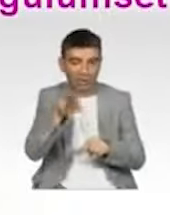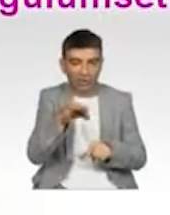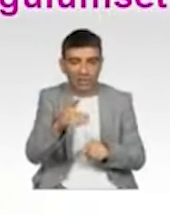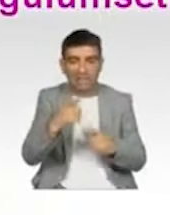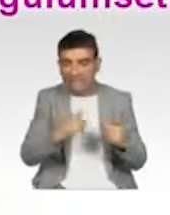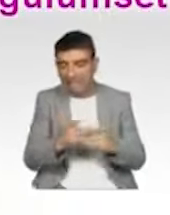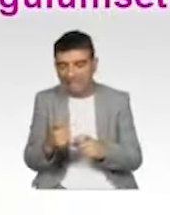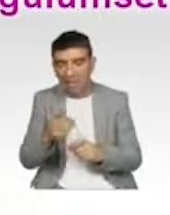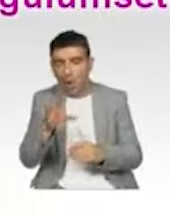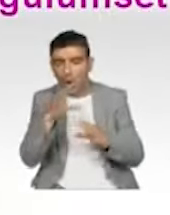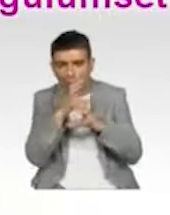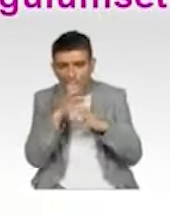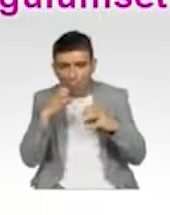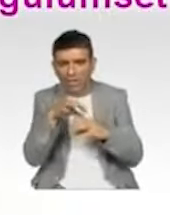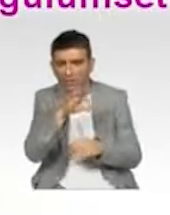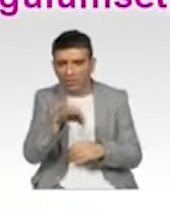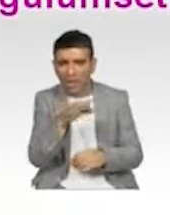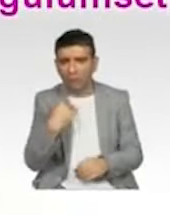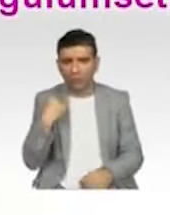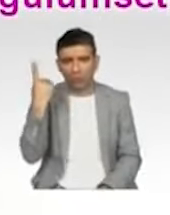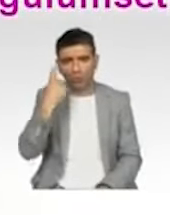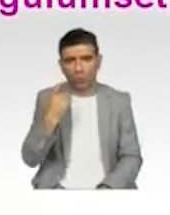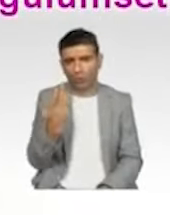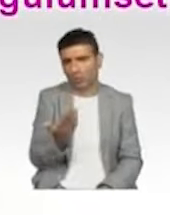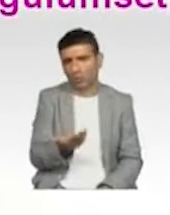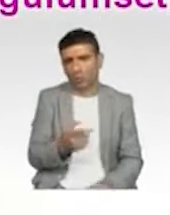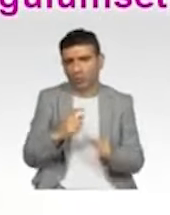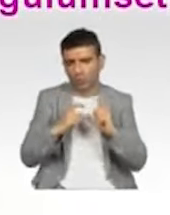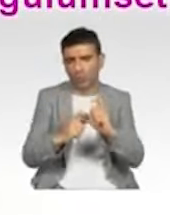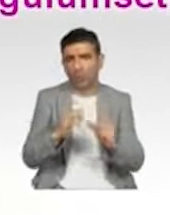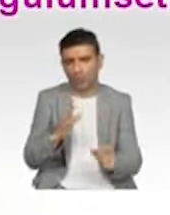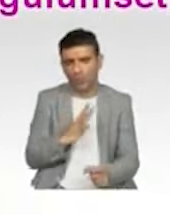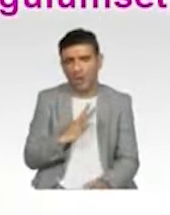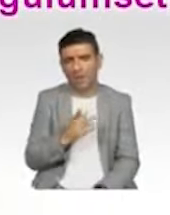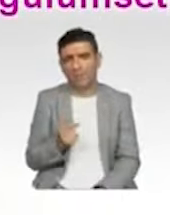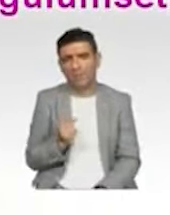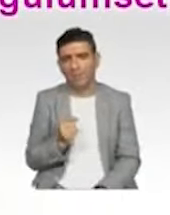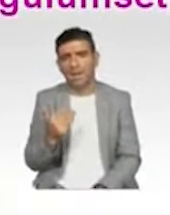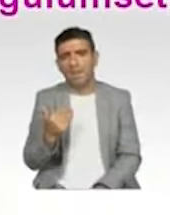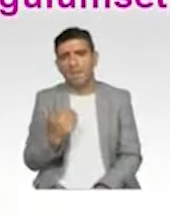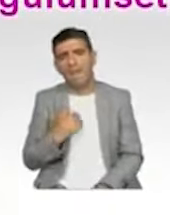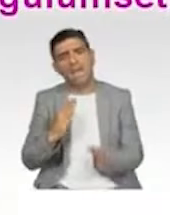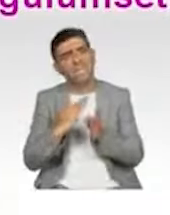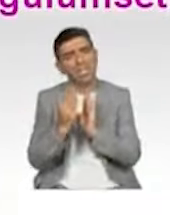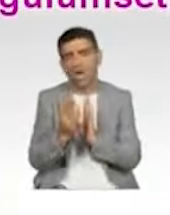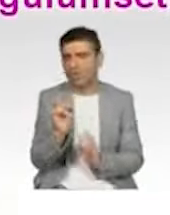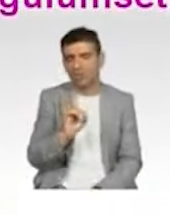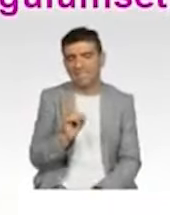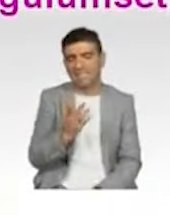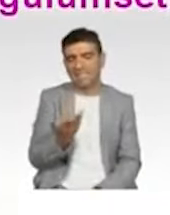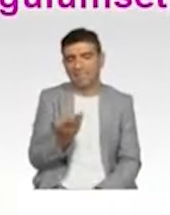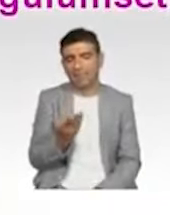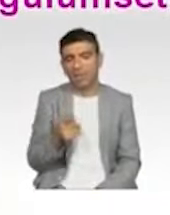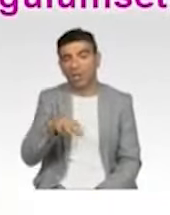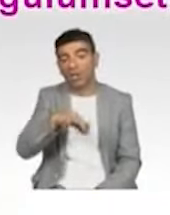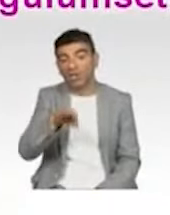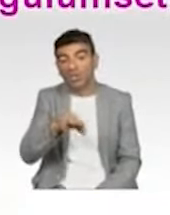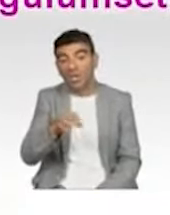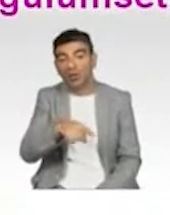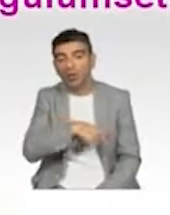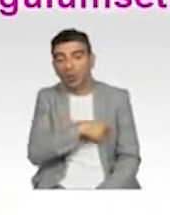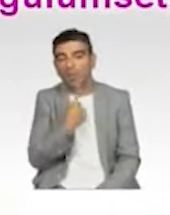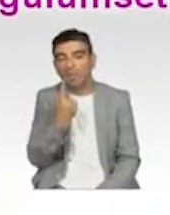ayrı. Poşet çaylar çok sık soruluyor burada. İşte poşet çay tüketebilir miyiz diye. Ben karşı değilim. Ama çayın ideal